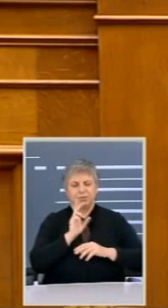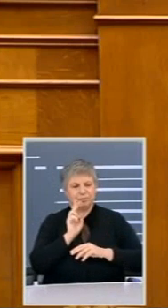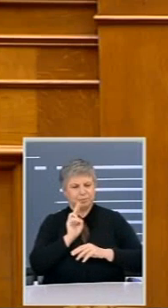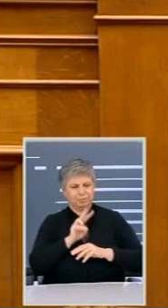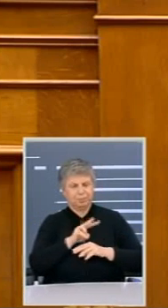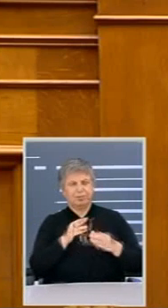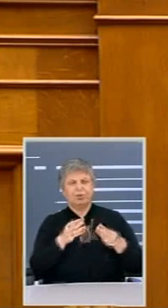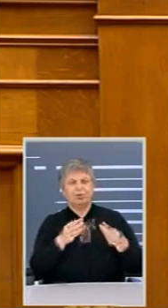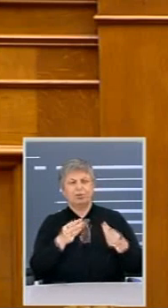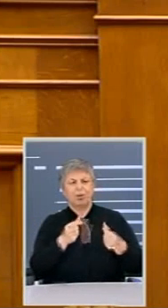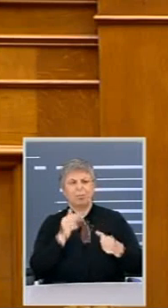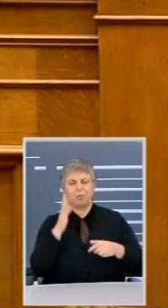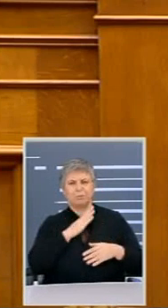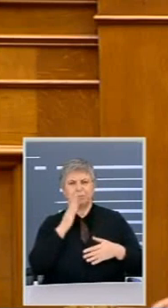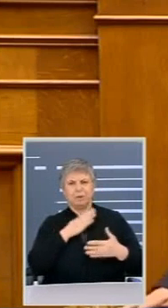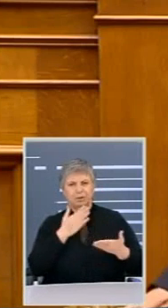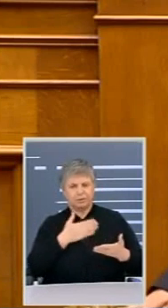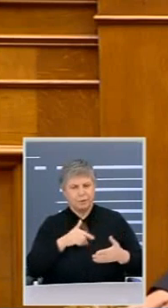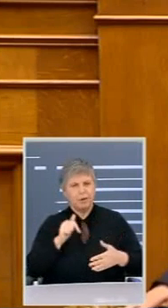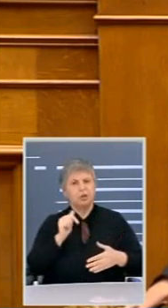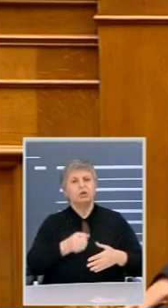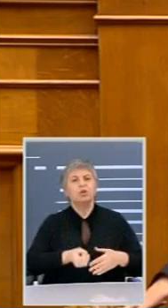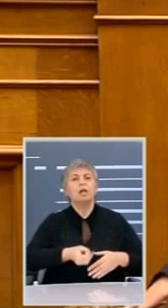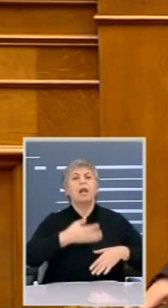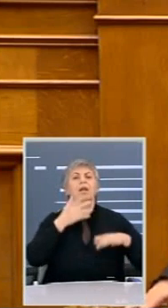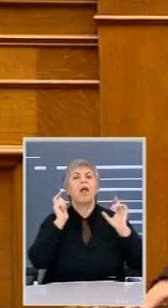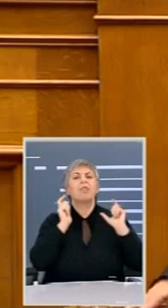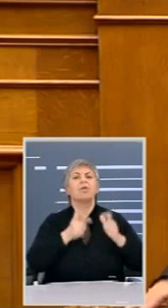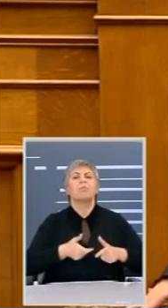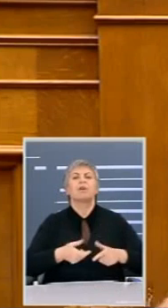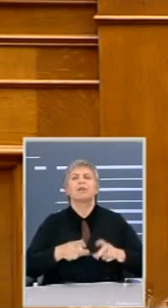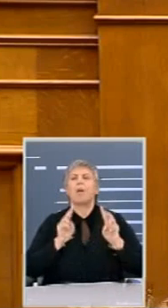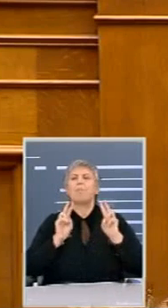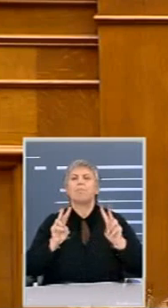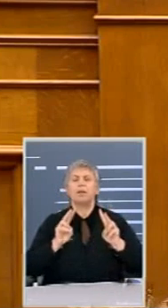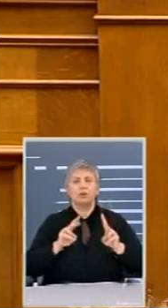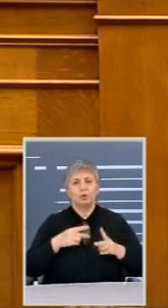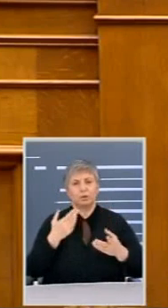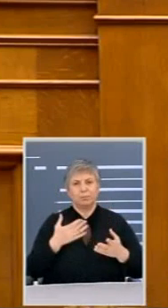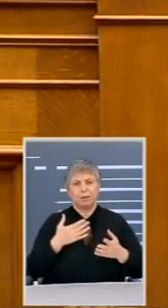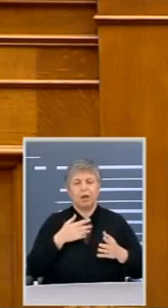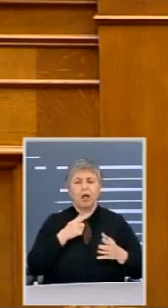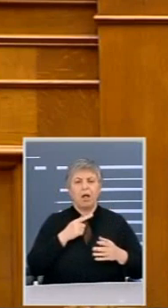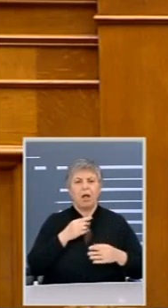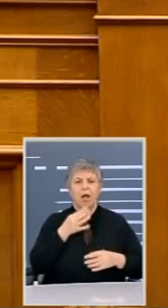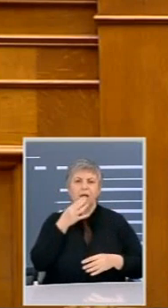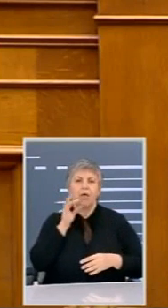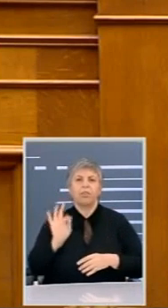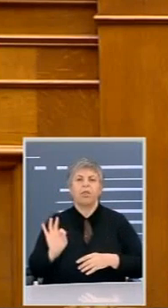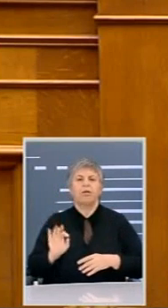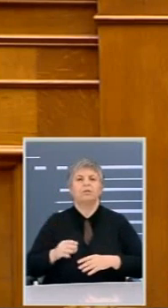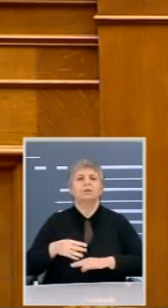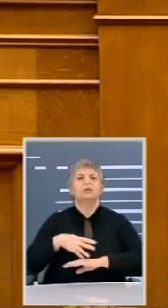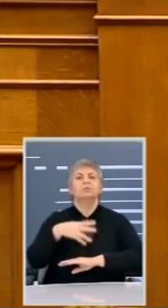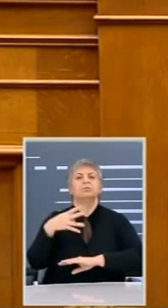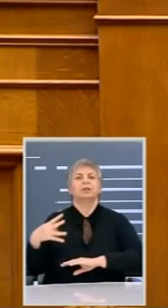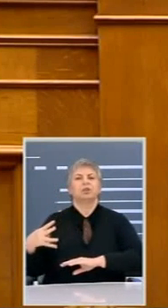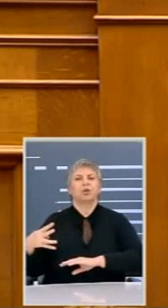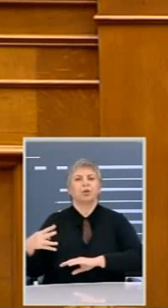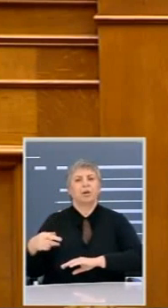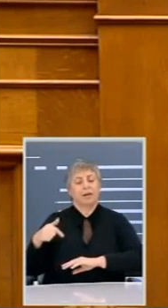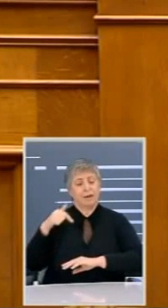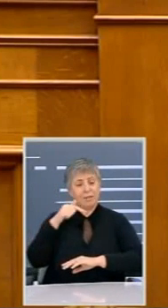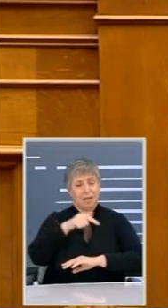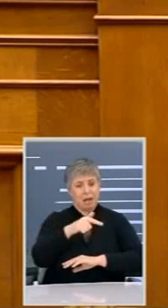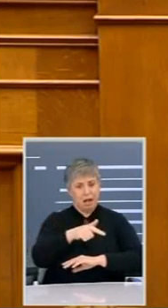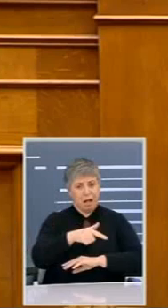Και από τη Νέα Δημοκρατία και από το ΠΑΣΟΚ. Αυτή τη πύλωση του ΣΥΡΙΖΑ. Οι έχοντες καταλερωμένη τη φωλιά τους αναζητούν λεκέδες στους